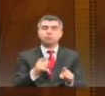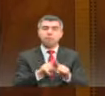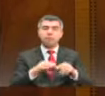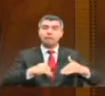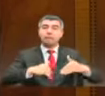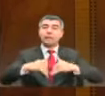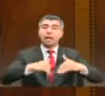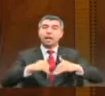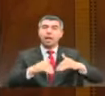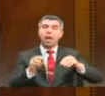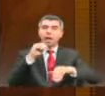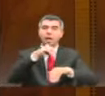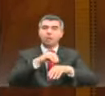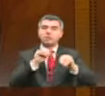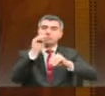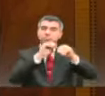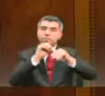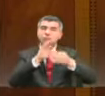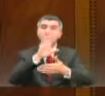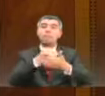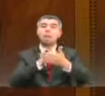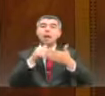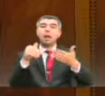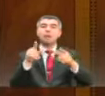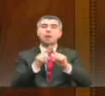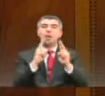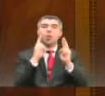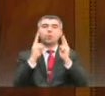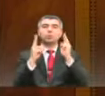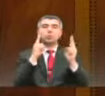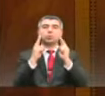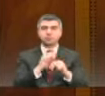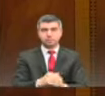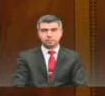المهيكلة ومواصلة برنامج شبكة الطرق السريعة